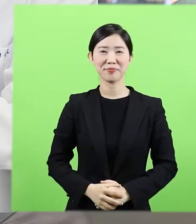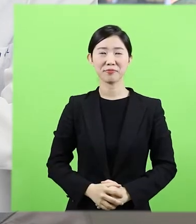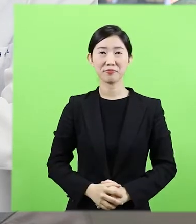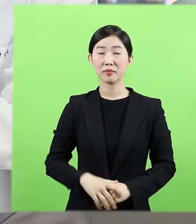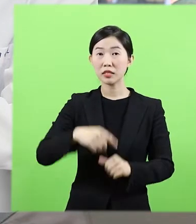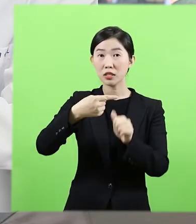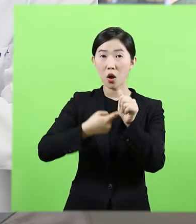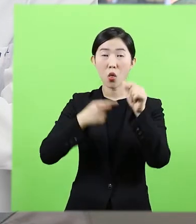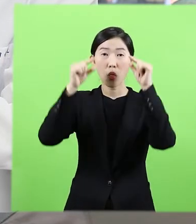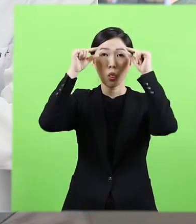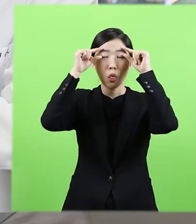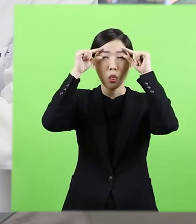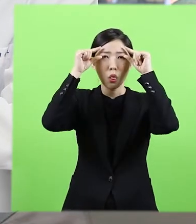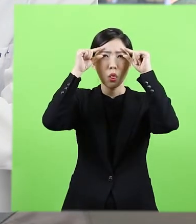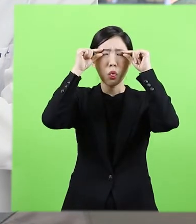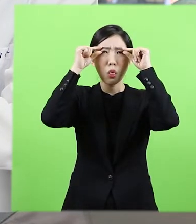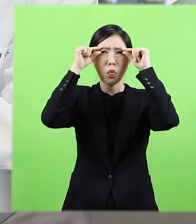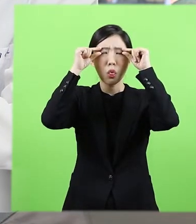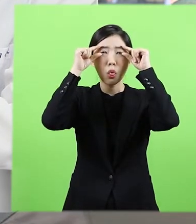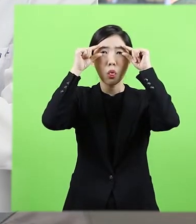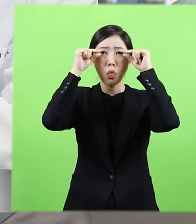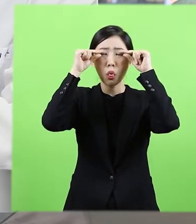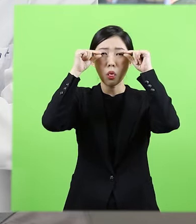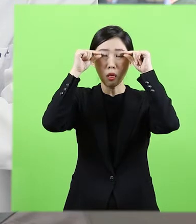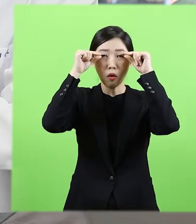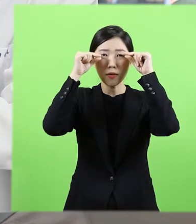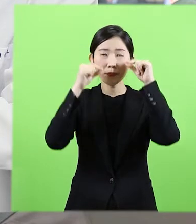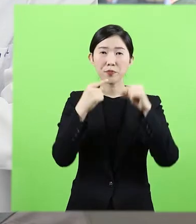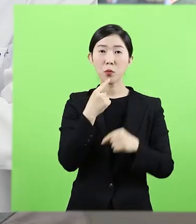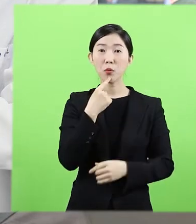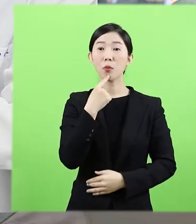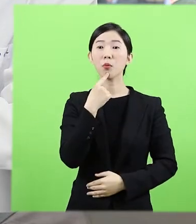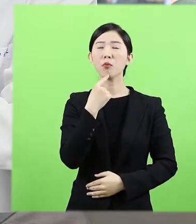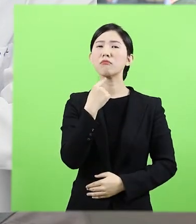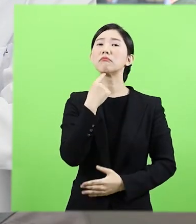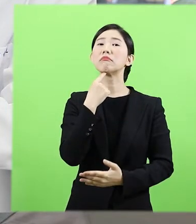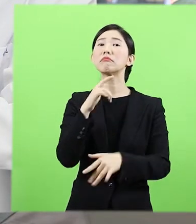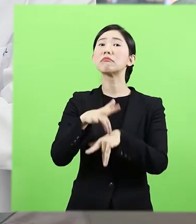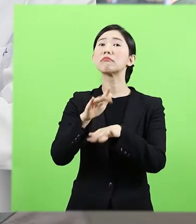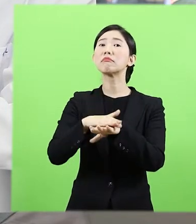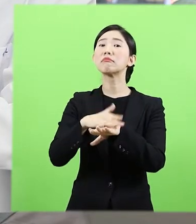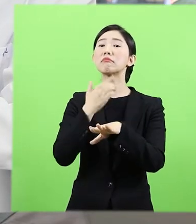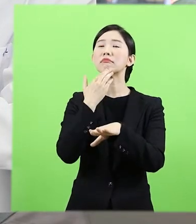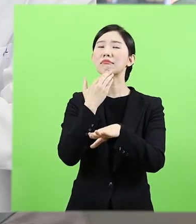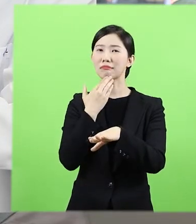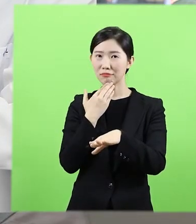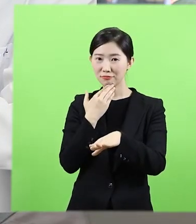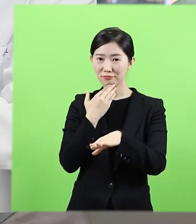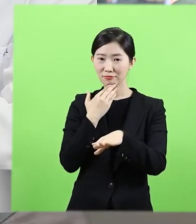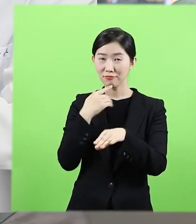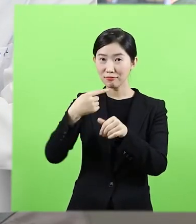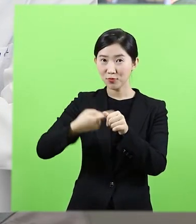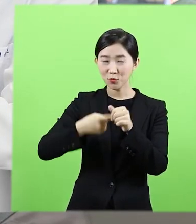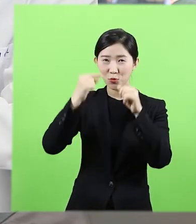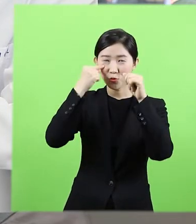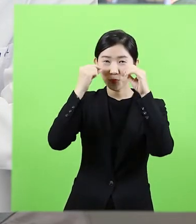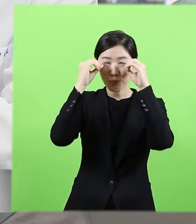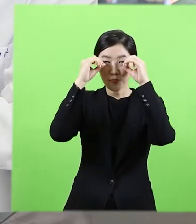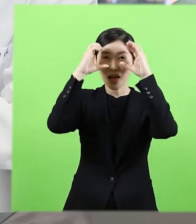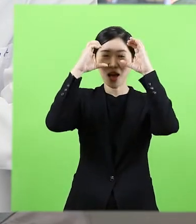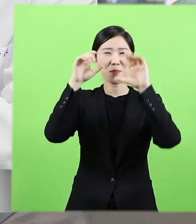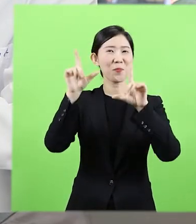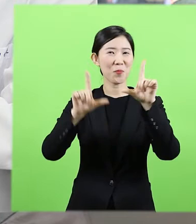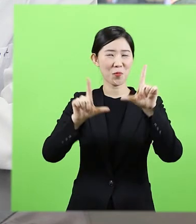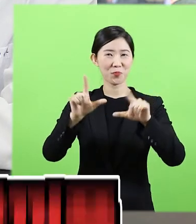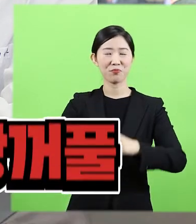내려왔고, 그래서 눈하고 눈썹 사이가 좁아진 걸 알 수 있으면서 턱을 당기게 됐기 때문에 눈이 커진 것을 알